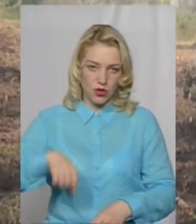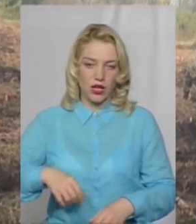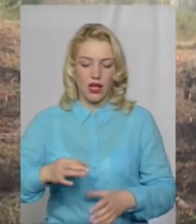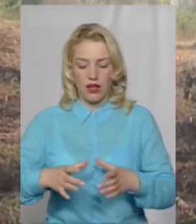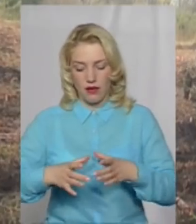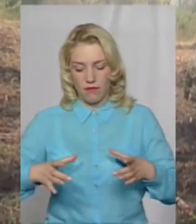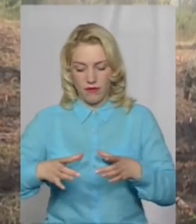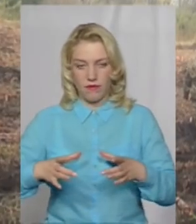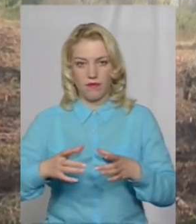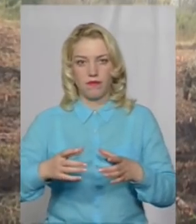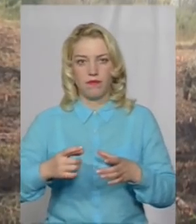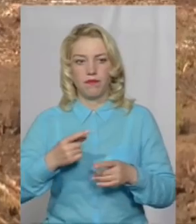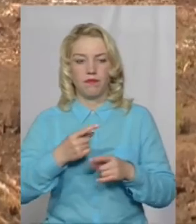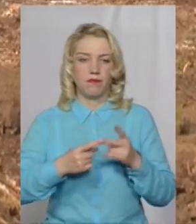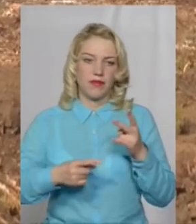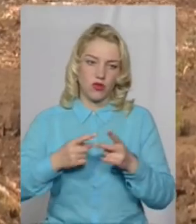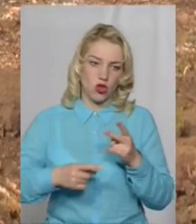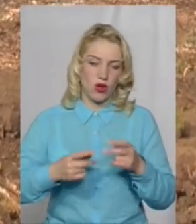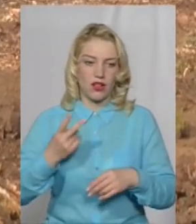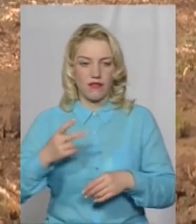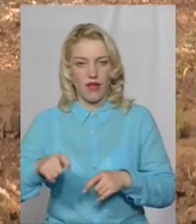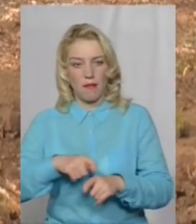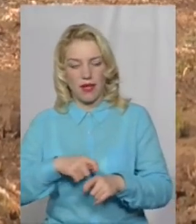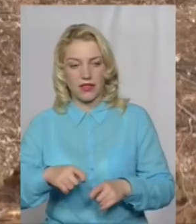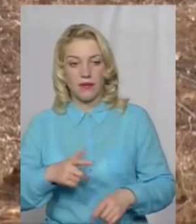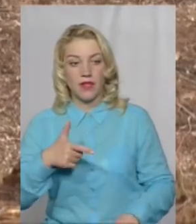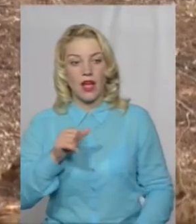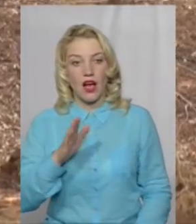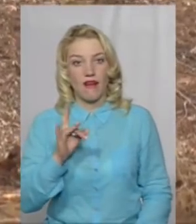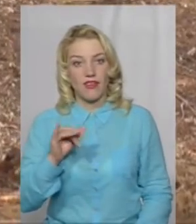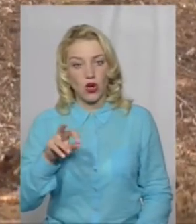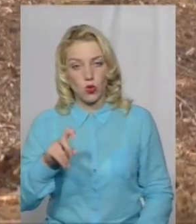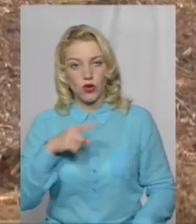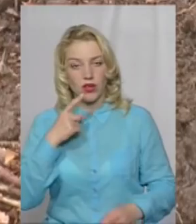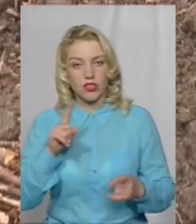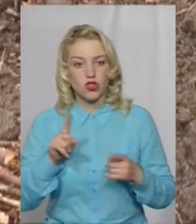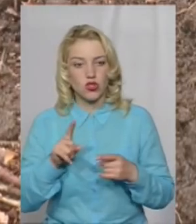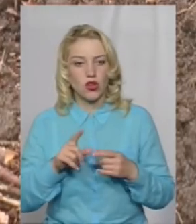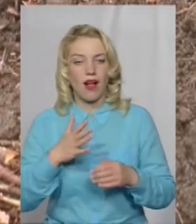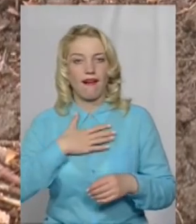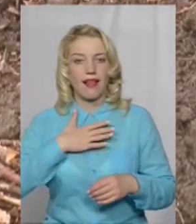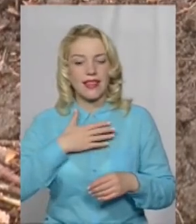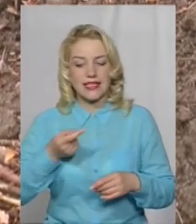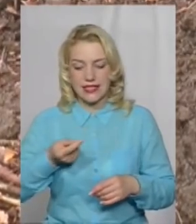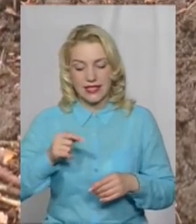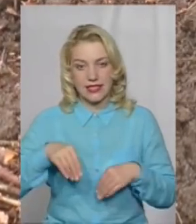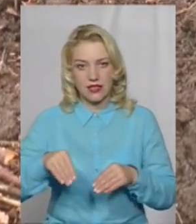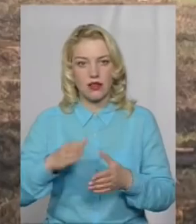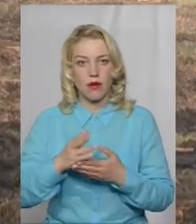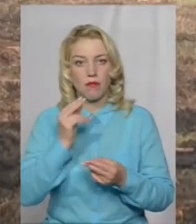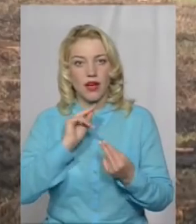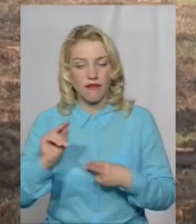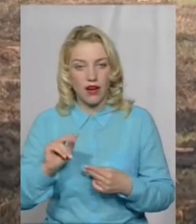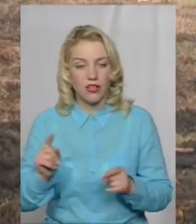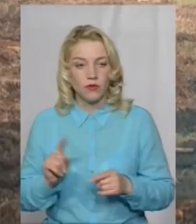метр-півтора бувають екземпляри. Віталій Гаврилюк каже, канадські сіянці мають переваги. Вони дозволяють отримати